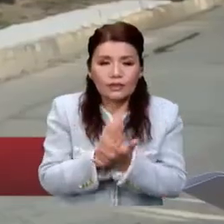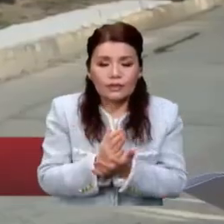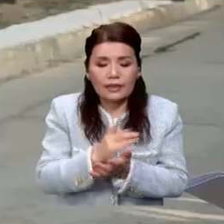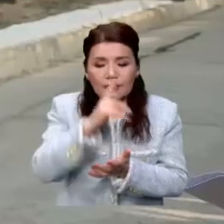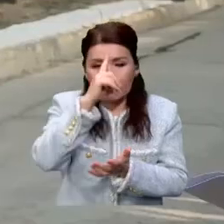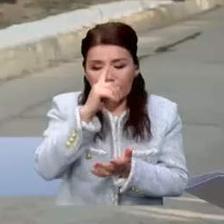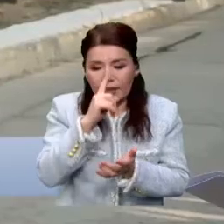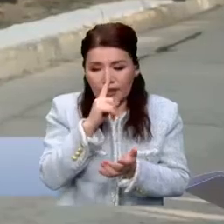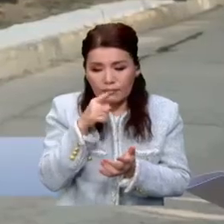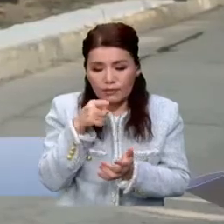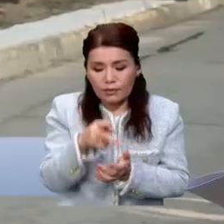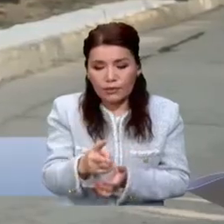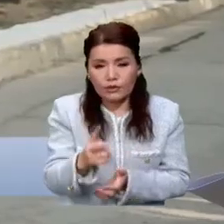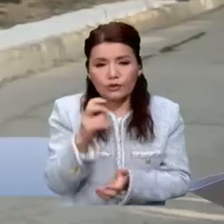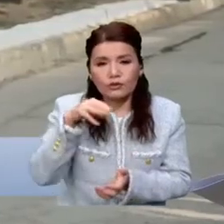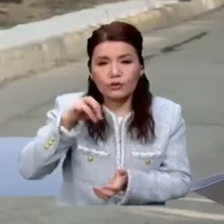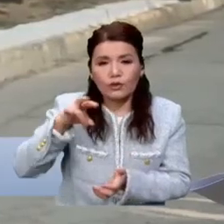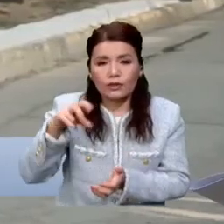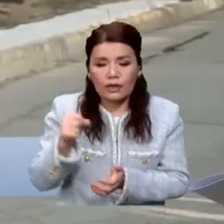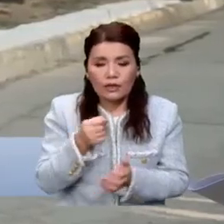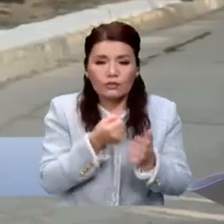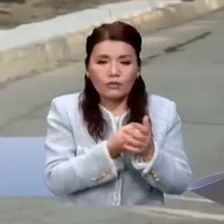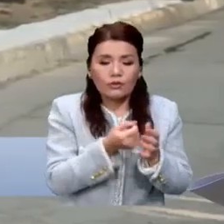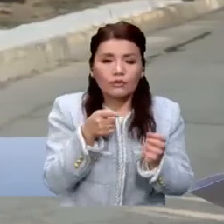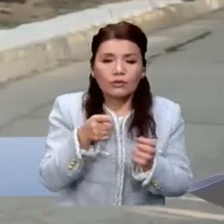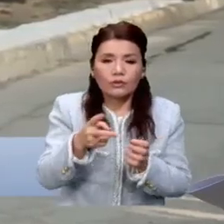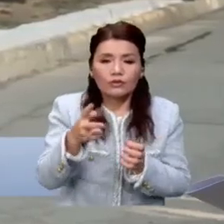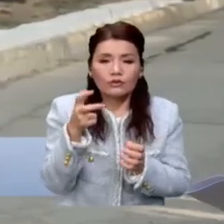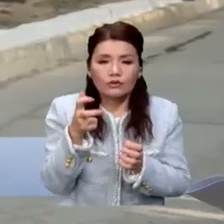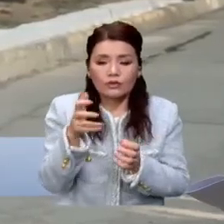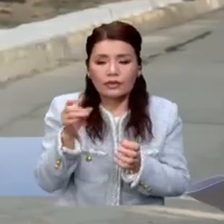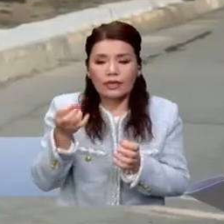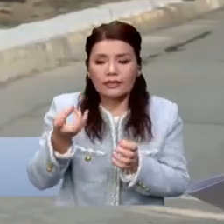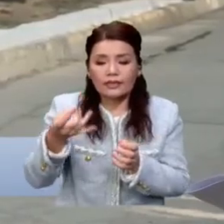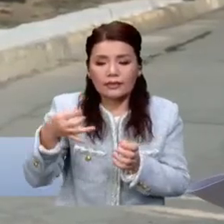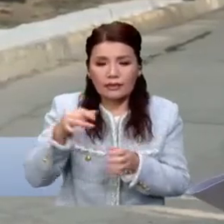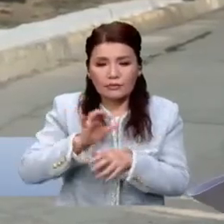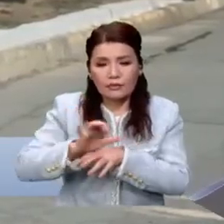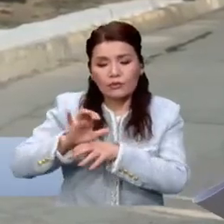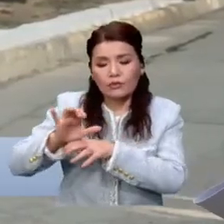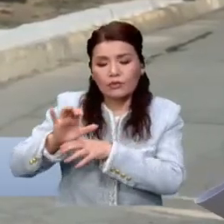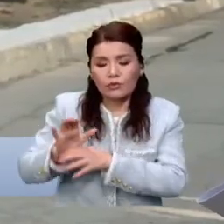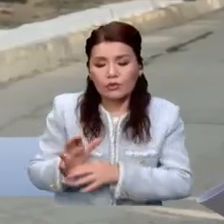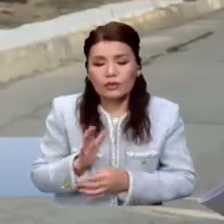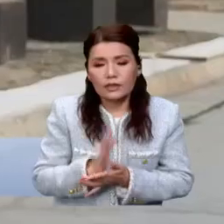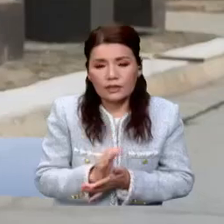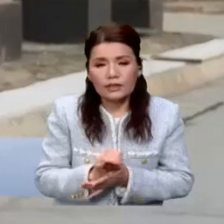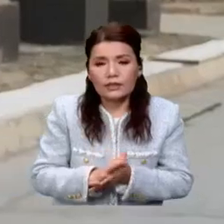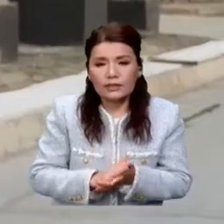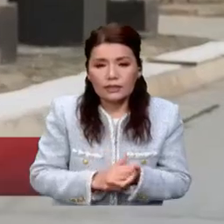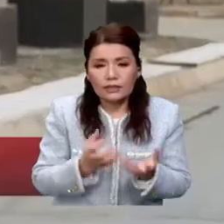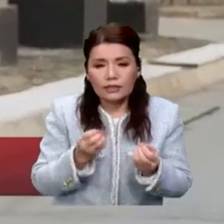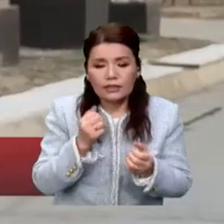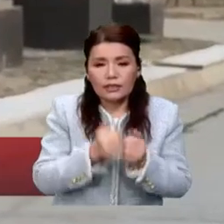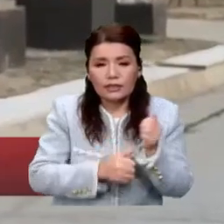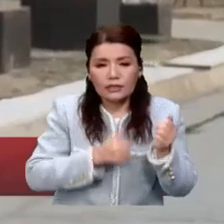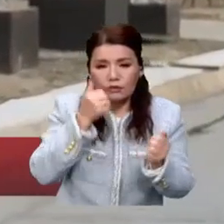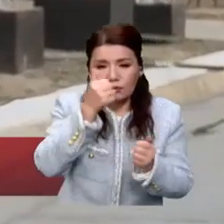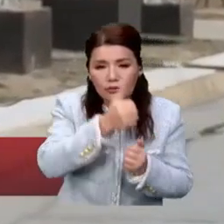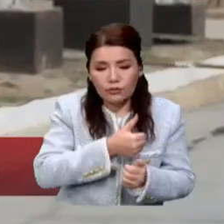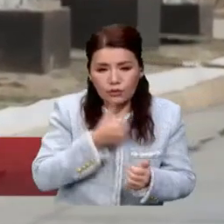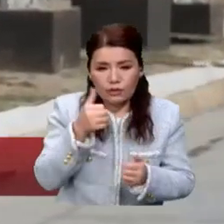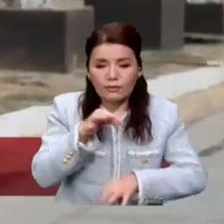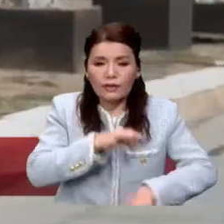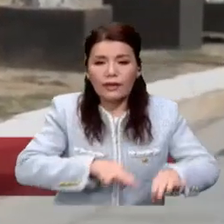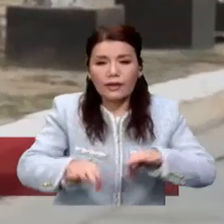Айына 1200 тоннадан 1300 тоннаға дейін натрий цианидін шығара аламыз, шығарып жатырмыз. Жылдық